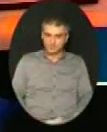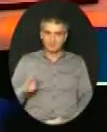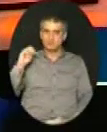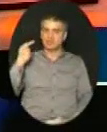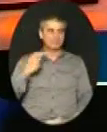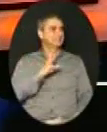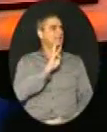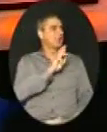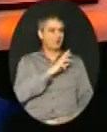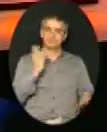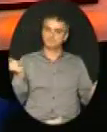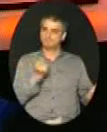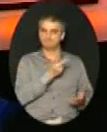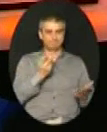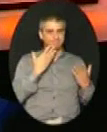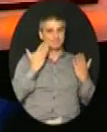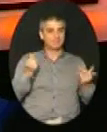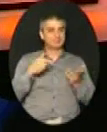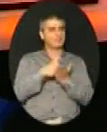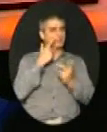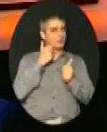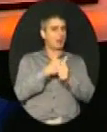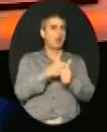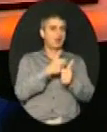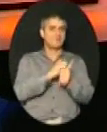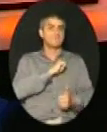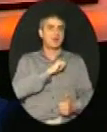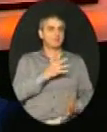משה גלסנר, שר יועד, גבירתי ואדוני, בעזרתכם נמשיך לעקוב אחרי הפרשייה המרתקת הזאת. תודה רבה לכם.